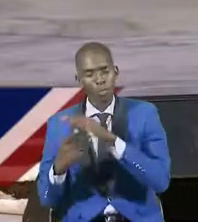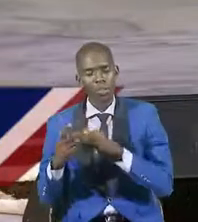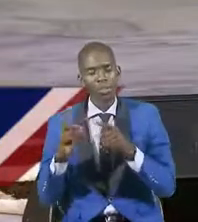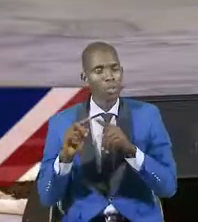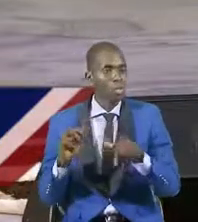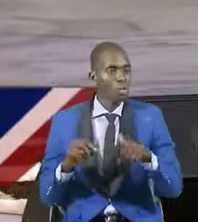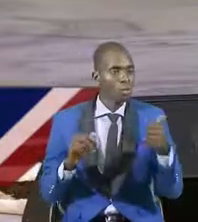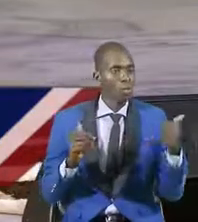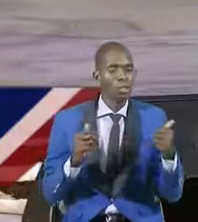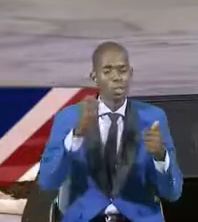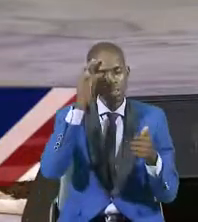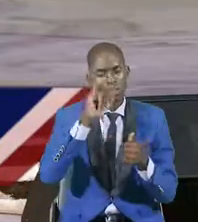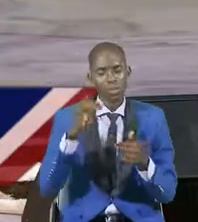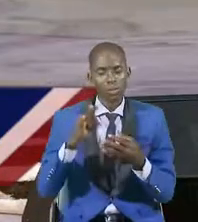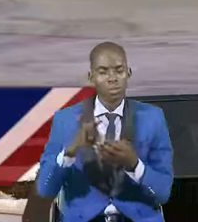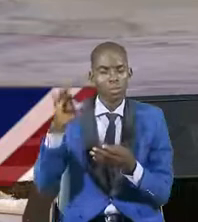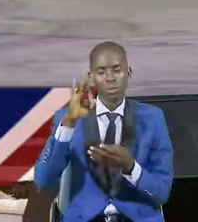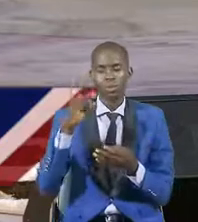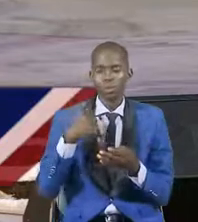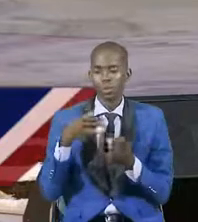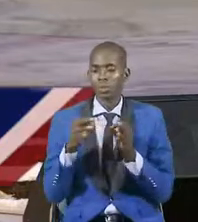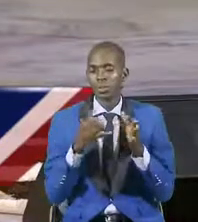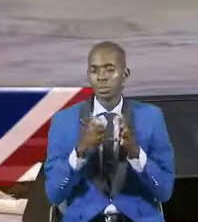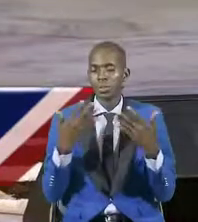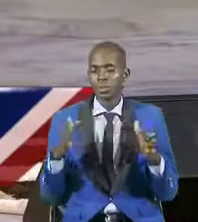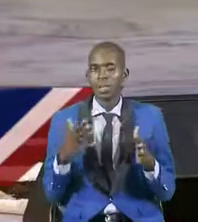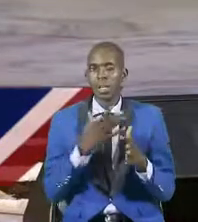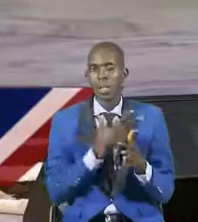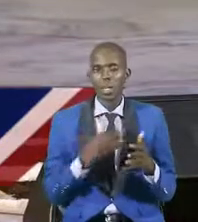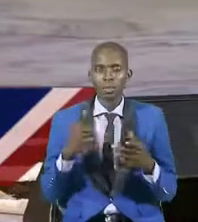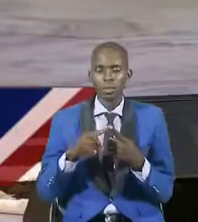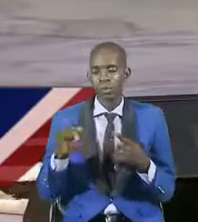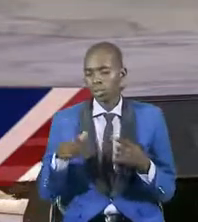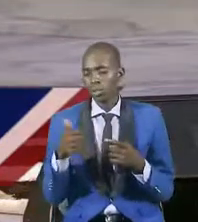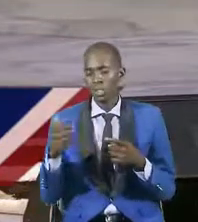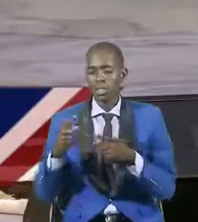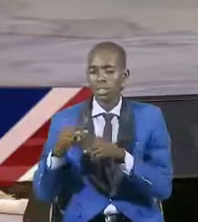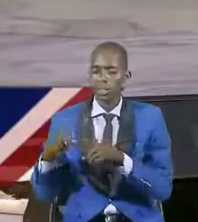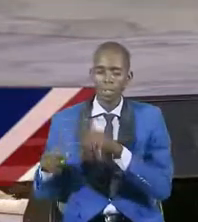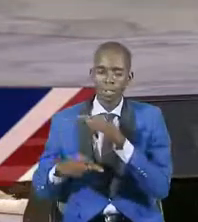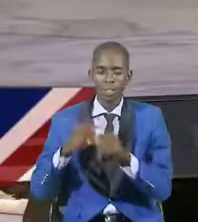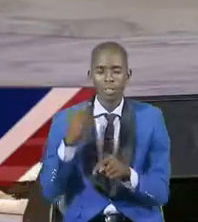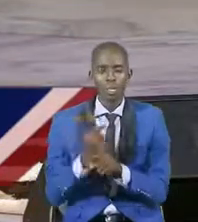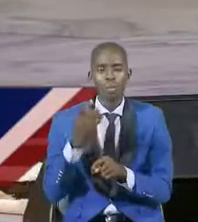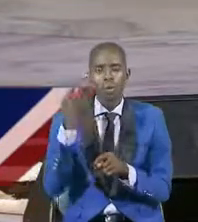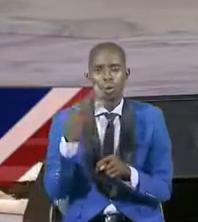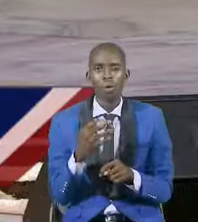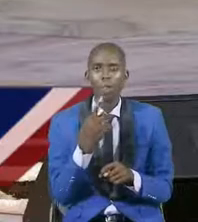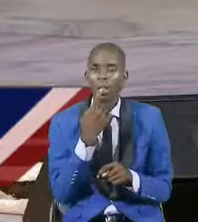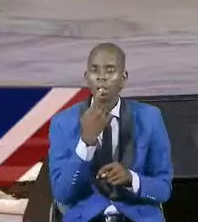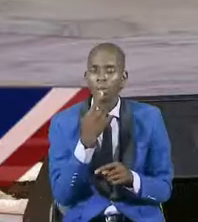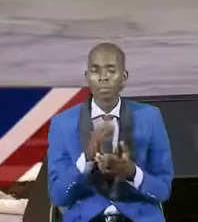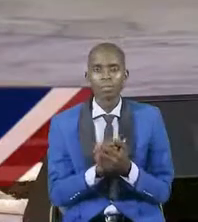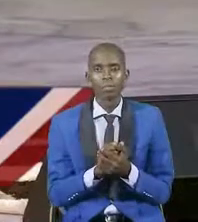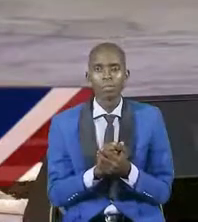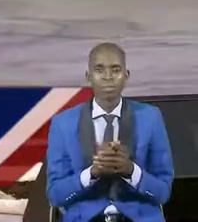la prophétie, à un autre le discernement des esprits. Et on en avait parlé, à un autre la diversité